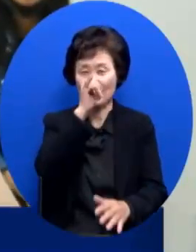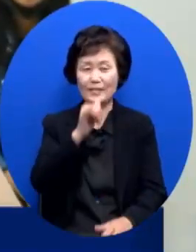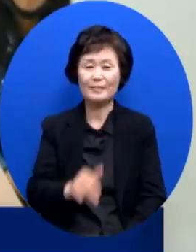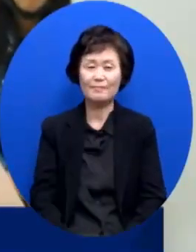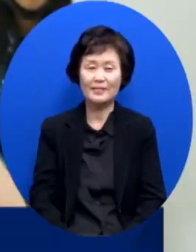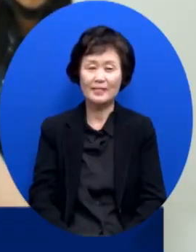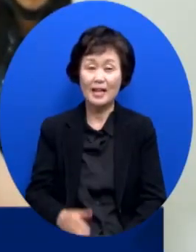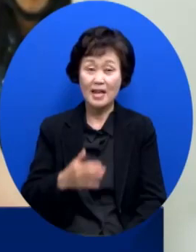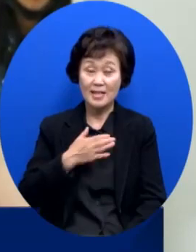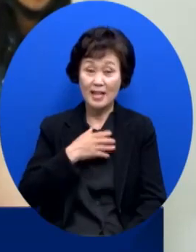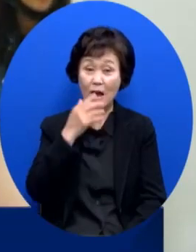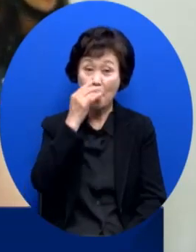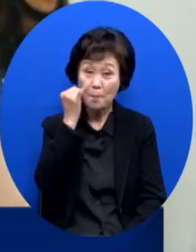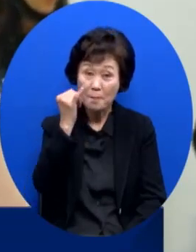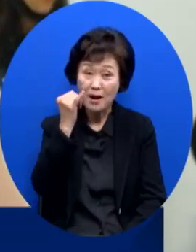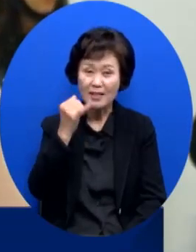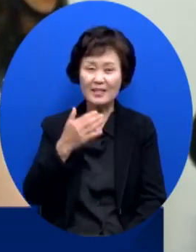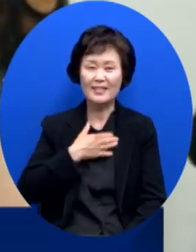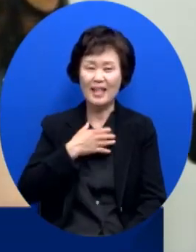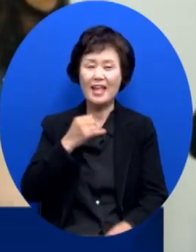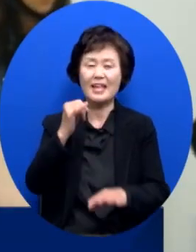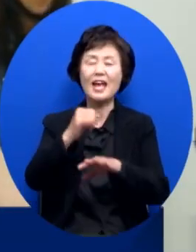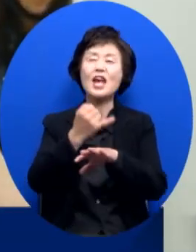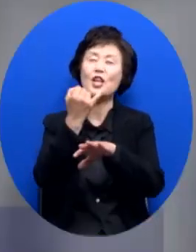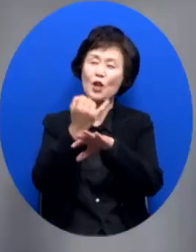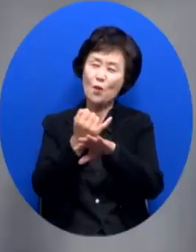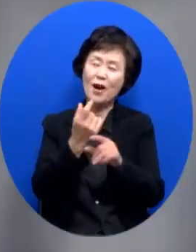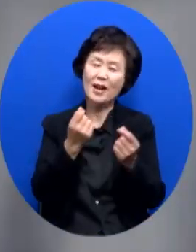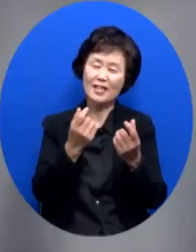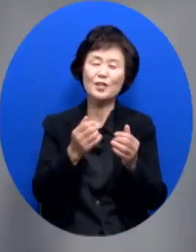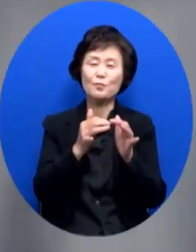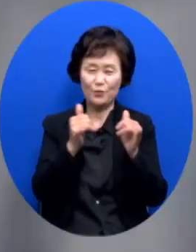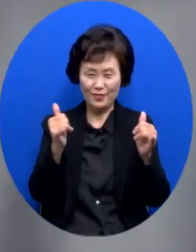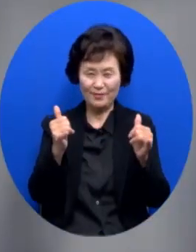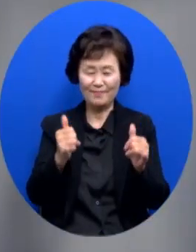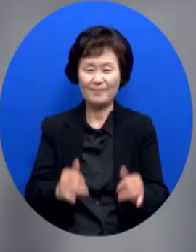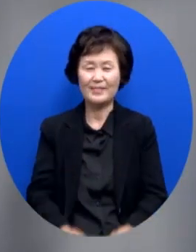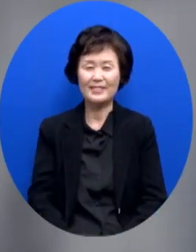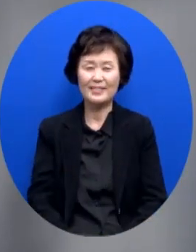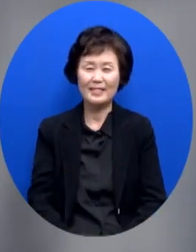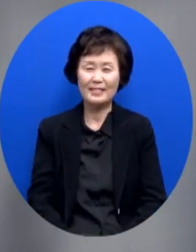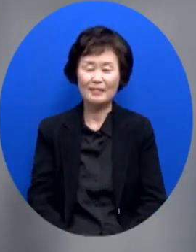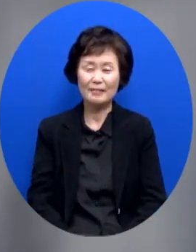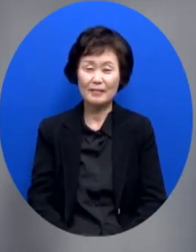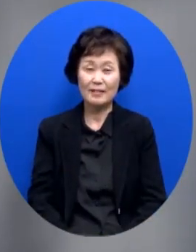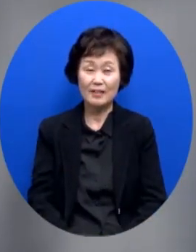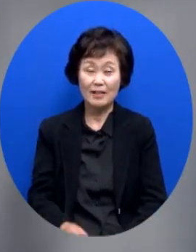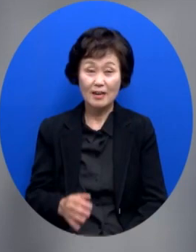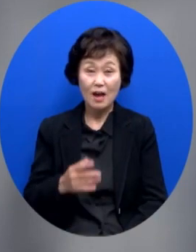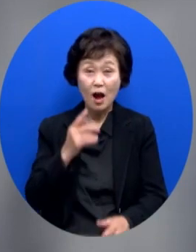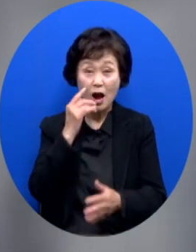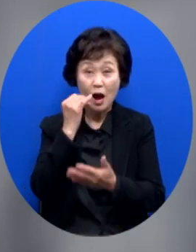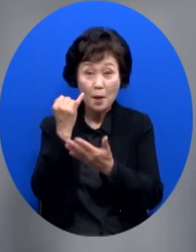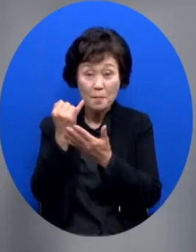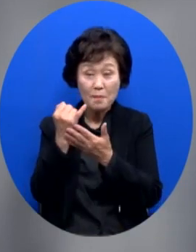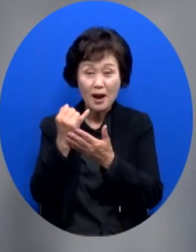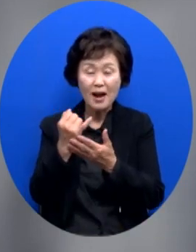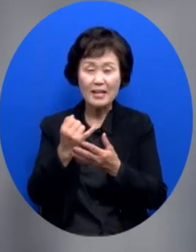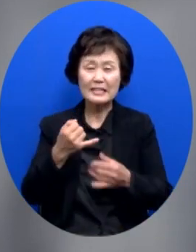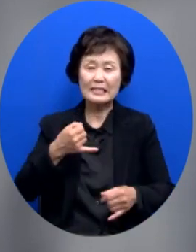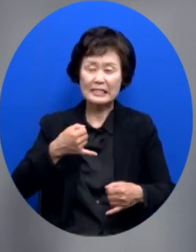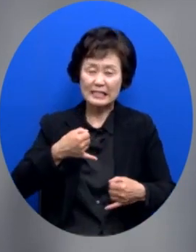my mother, she's my queen, and she's my survivor. 레아 슈니어의 어머니는 쌍둥이로서